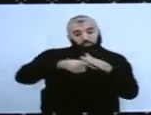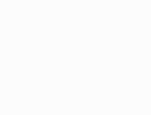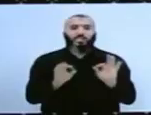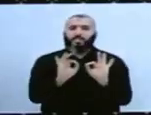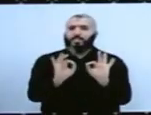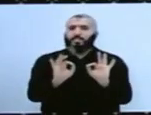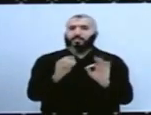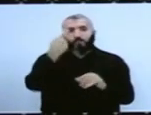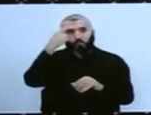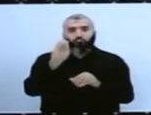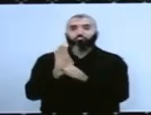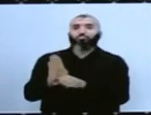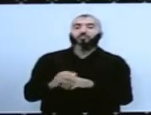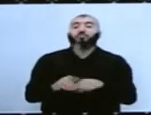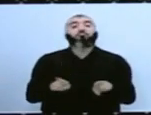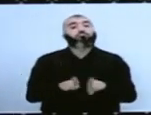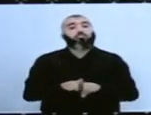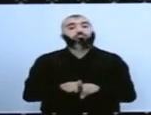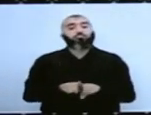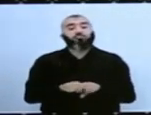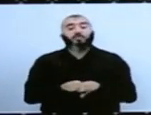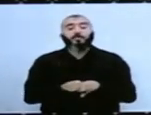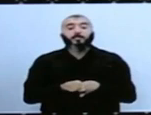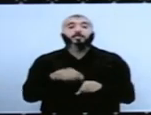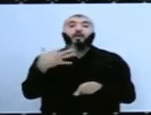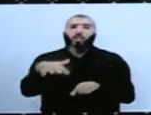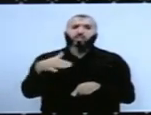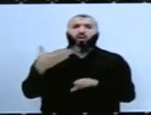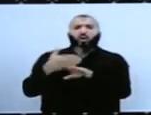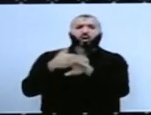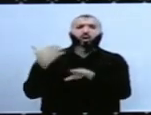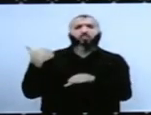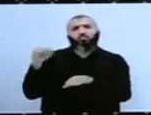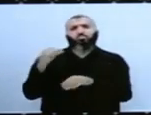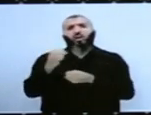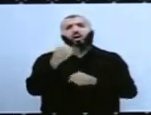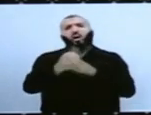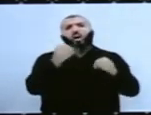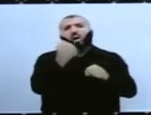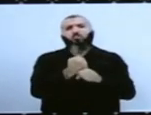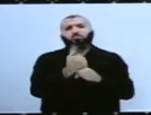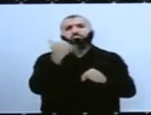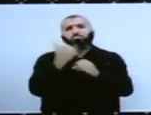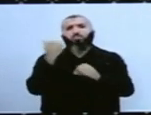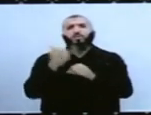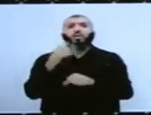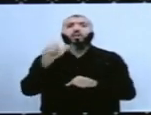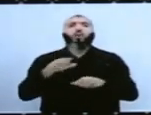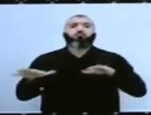بلادنا. وفعلا فقد ألمت ببلادنا في السنوات الأخيرة العديد من الكوارث